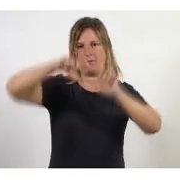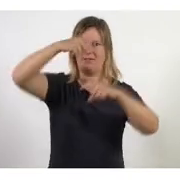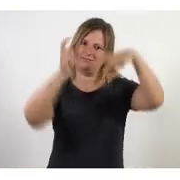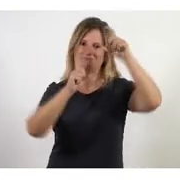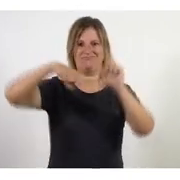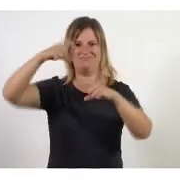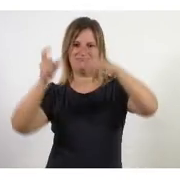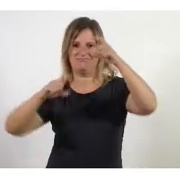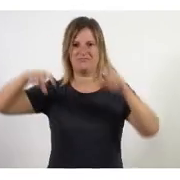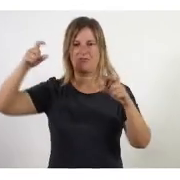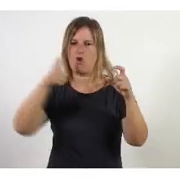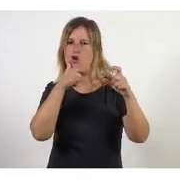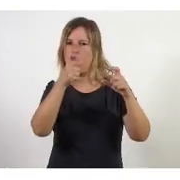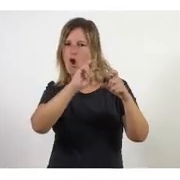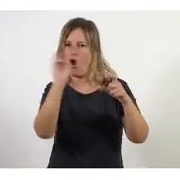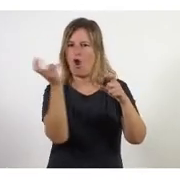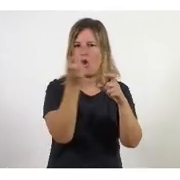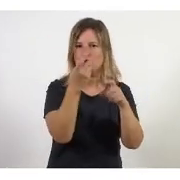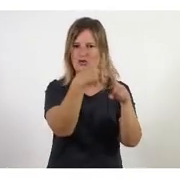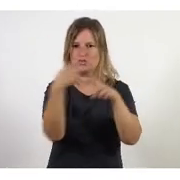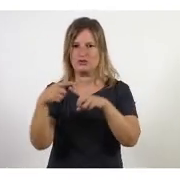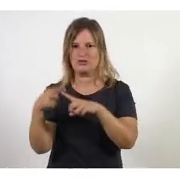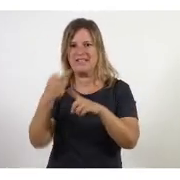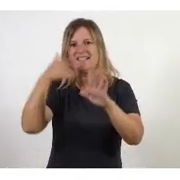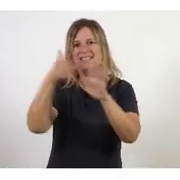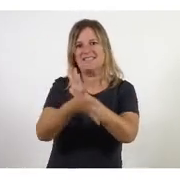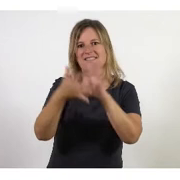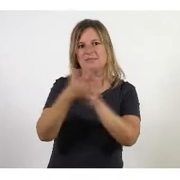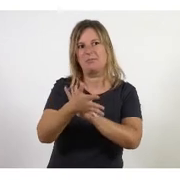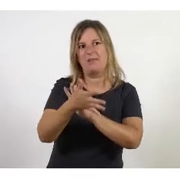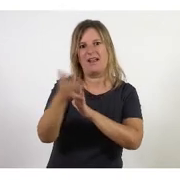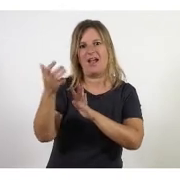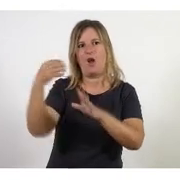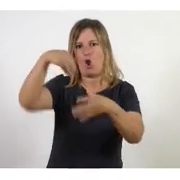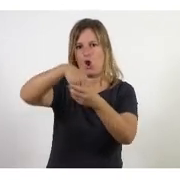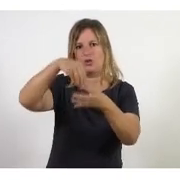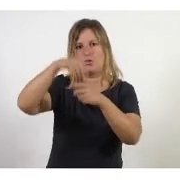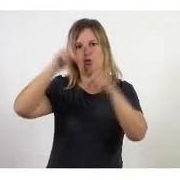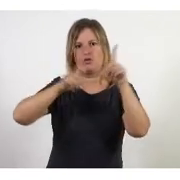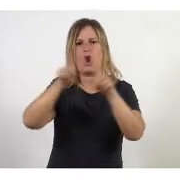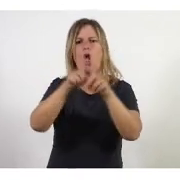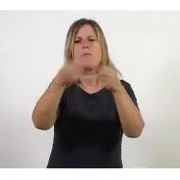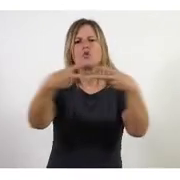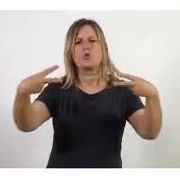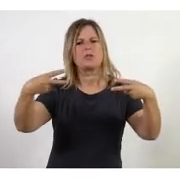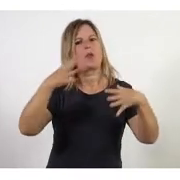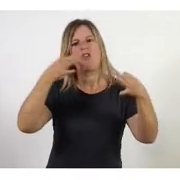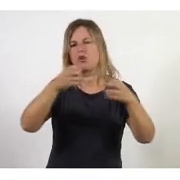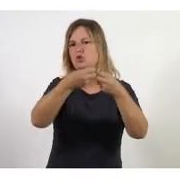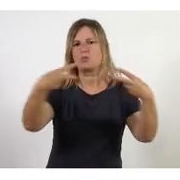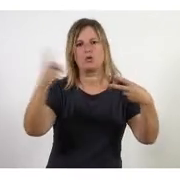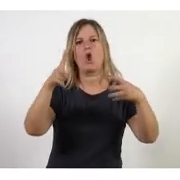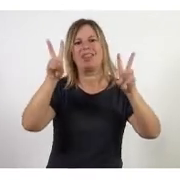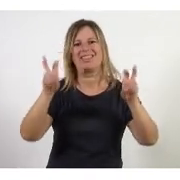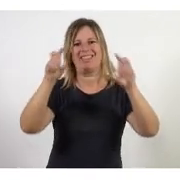dic jo, amb pastilles de colors, i això explicant el que hem fet. Seran com uns subtítols, però no són subtítols, són com uns